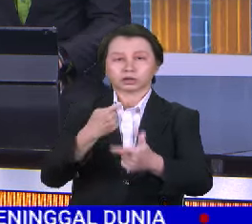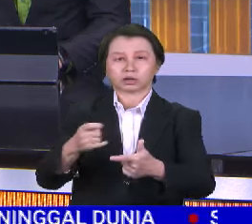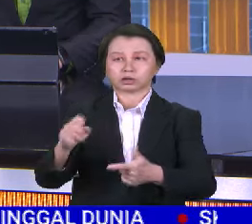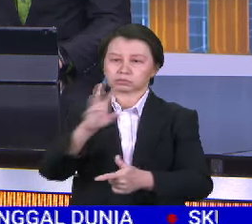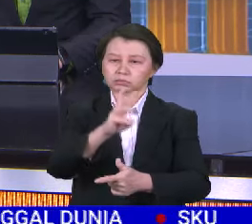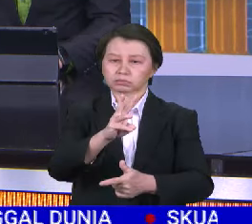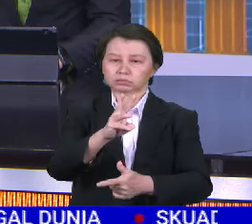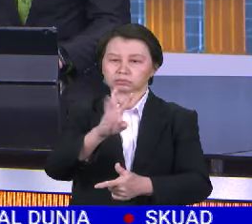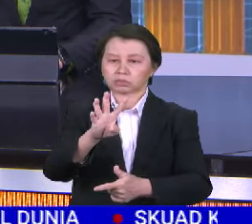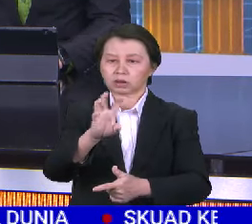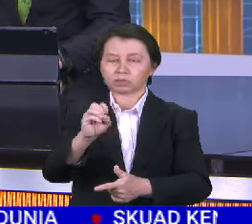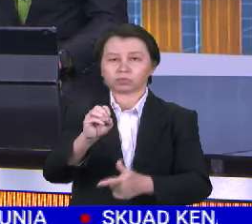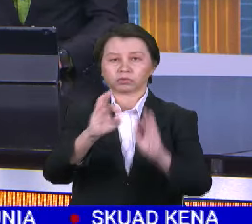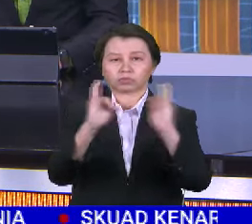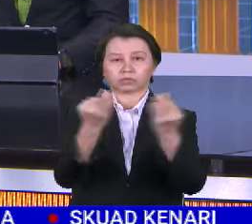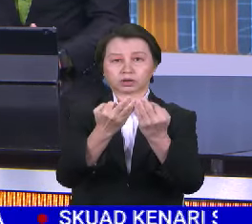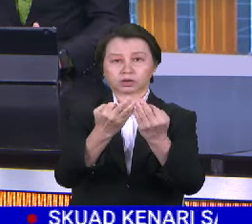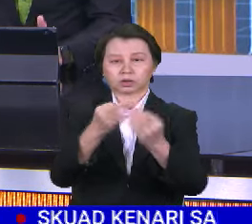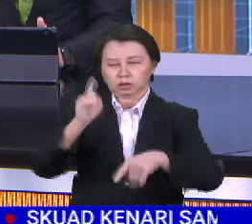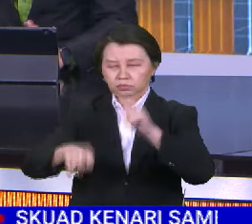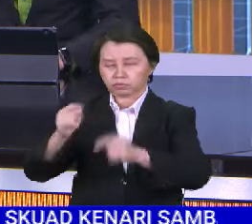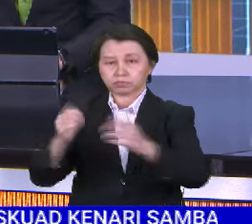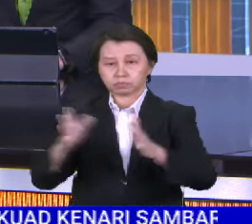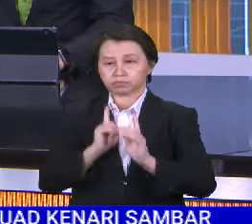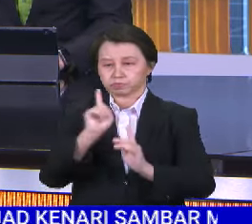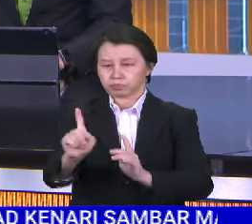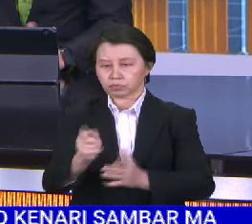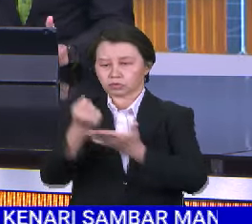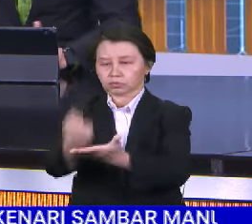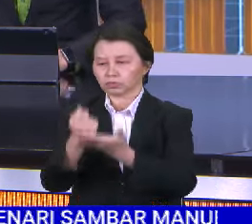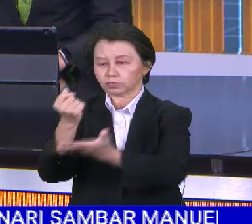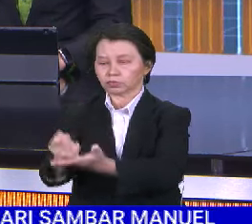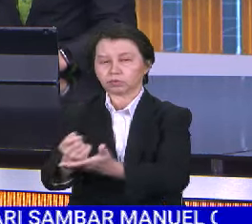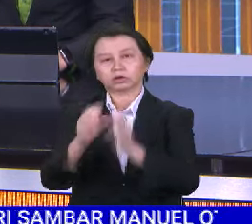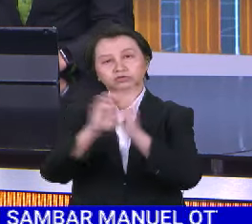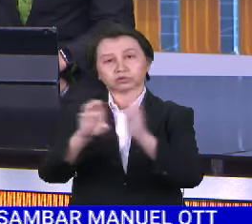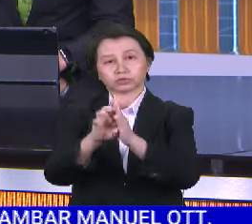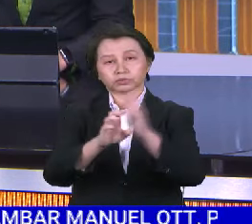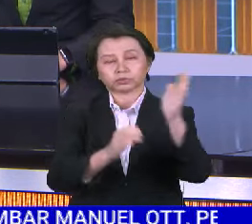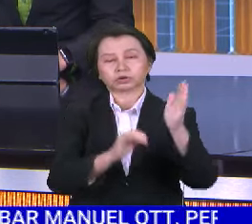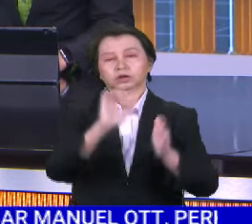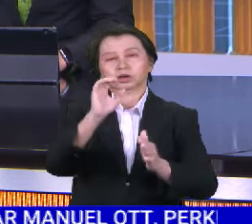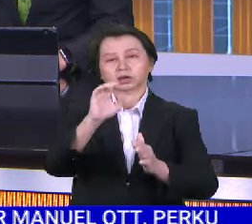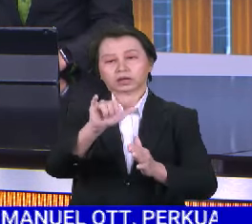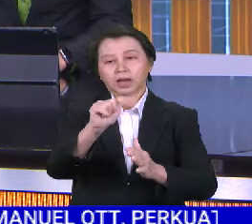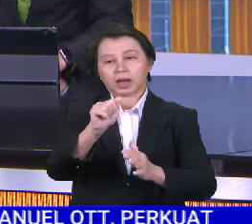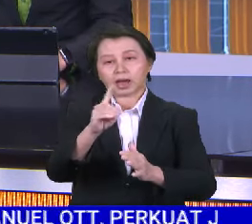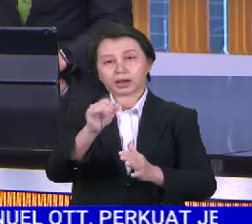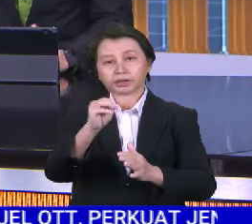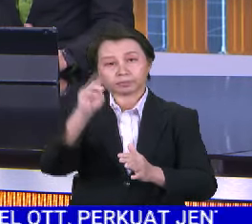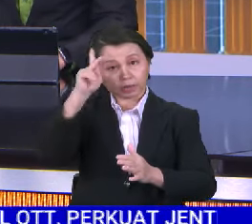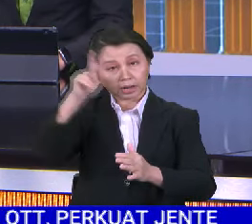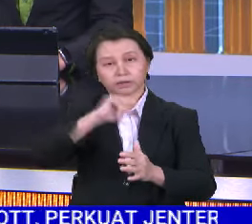hampir 640 keluarga. Pelbagai pihak tampil memberikan bantuan, antaranya Yayasan Dakwah Islamiah Malaysia YADIM